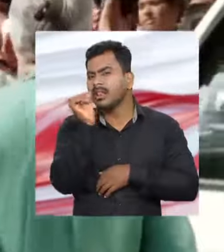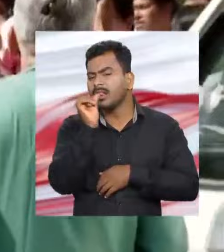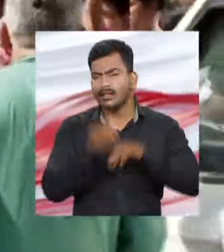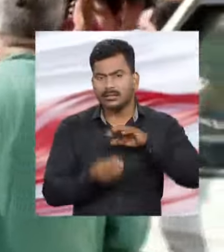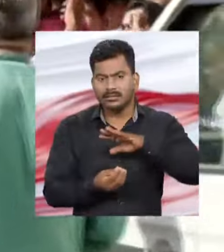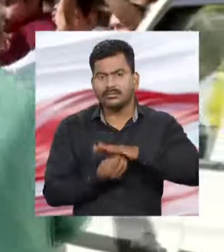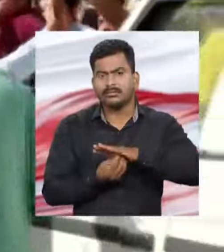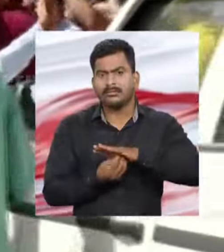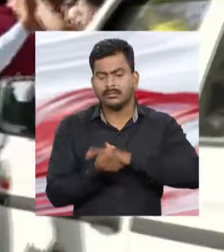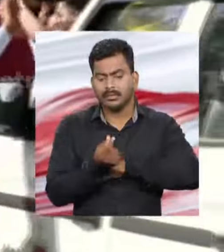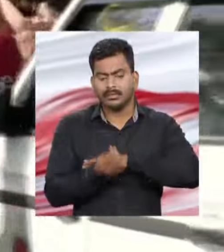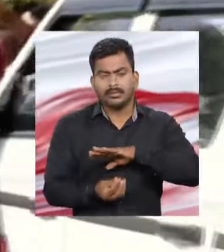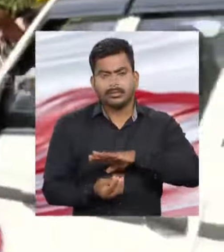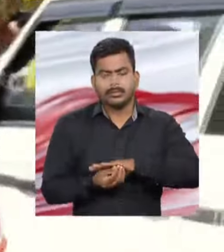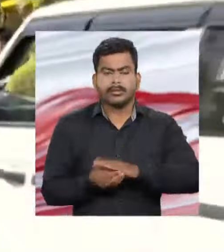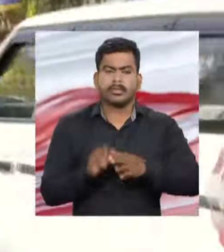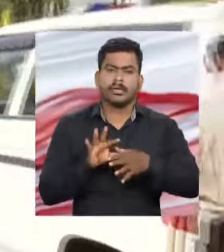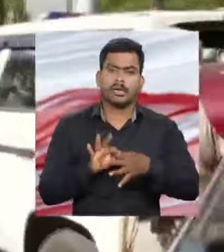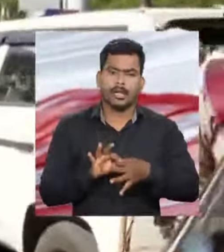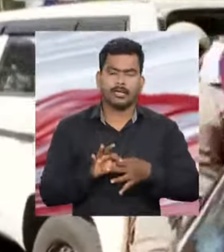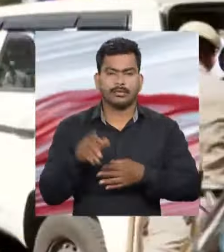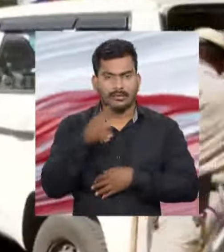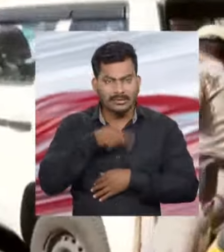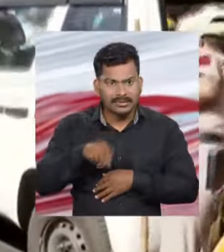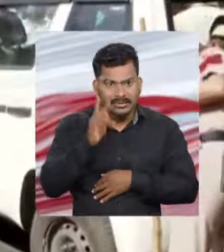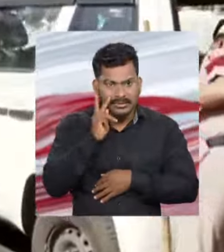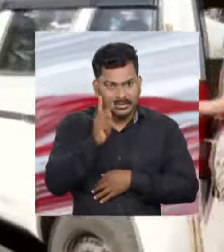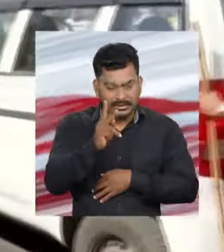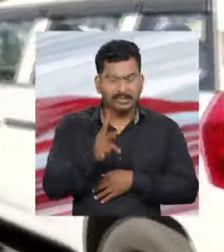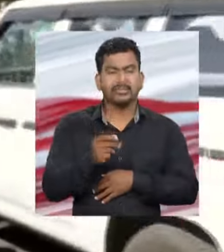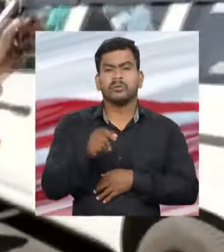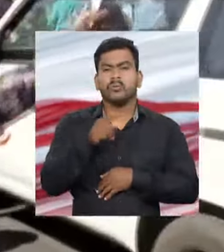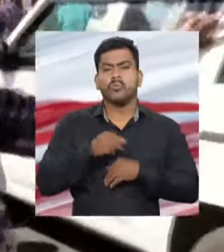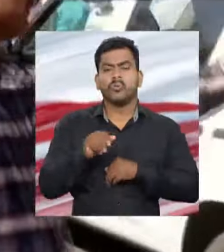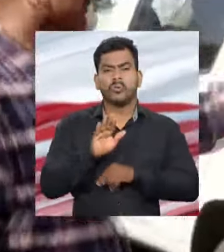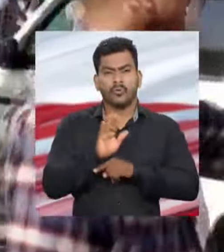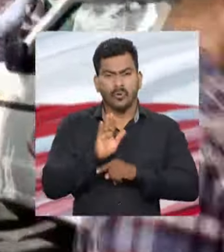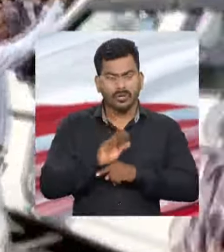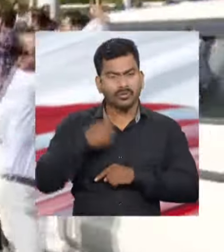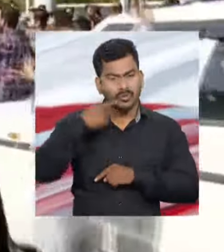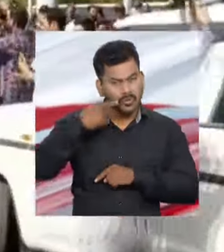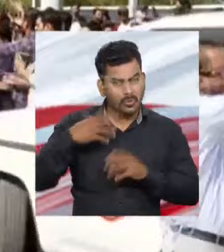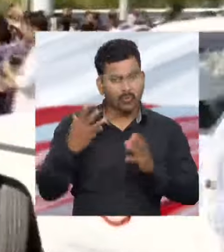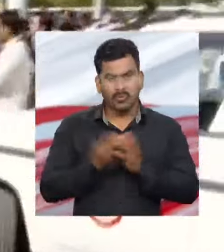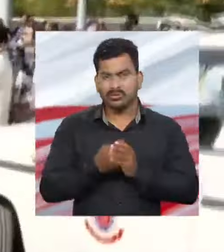വേട്ടയാടലാണെന്ന് ആരോപിച്ചുകൊണ്ട് പ്രതിപക്ഷം അതിനെതിരെ ഈ രാഷ്ട്രീയ തെരഞ്ഞെടുപ്പ്, ഈ ഒരു തെരഞ്ഞെടുപ്പിന്റെ